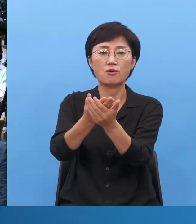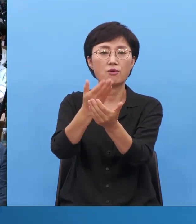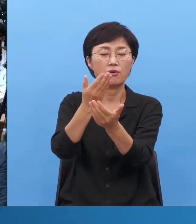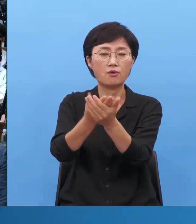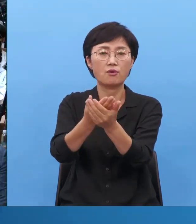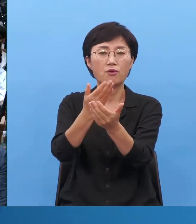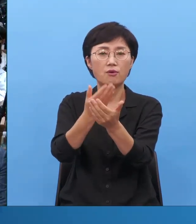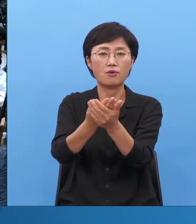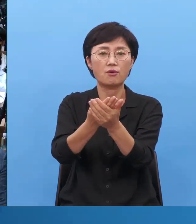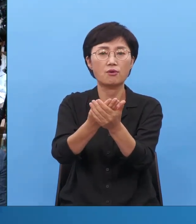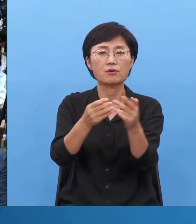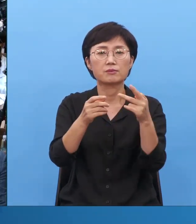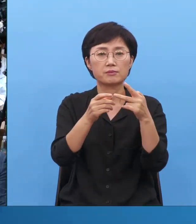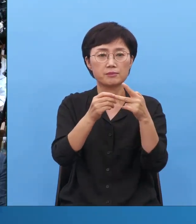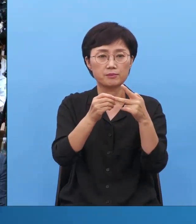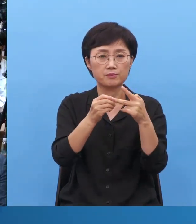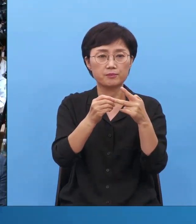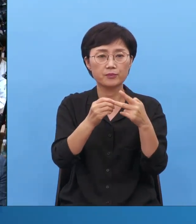잡아내소서.